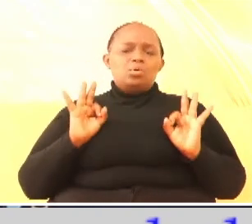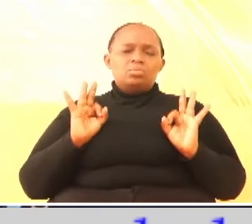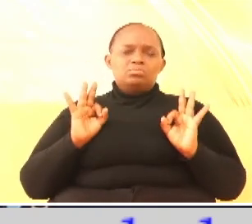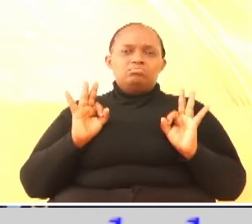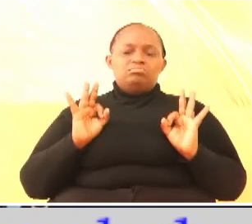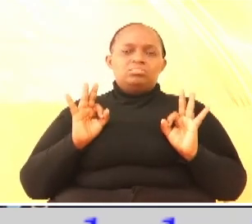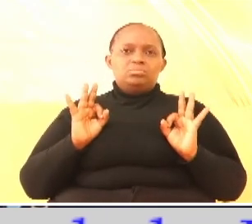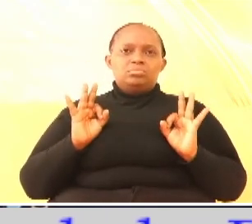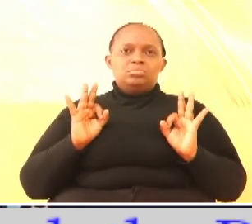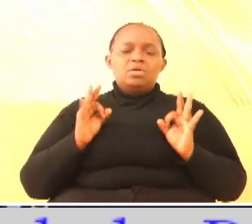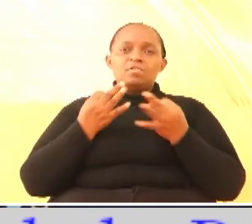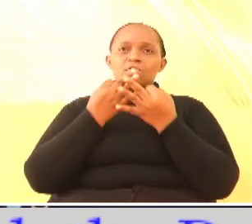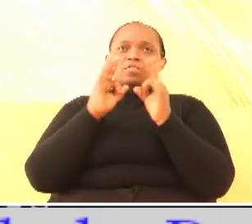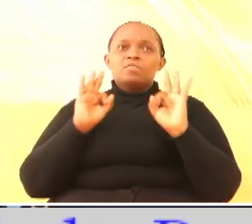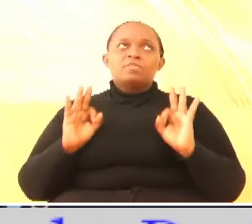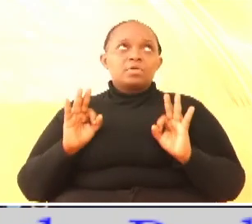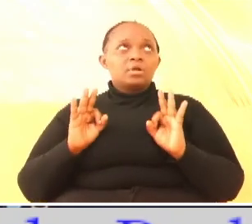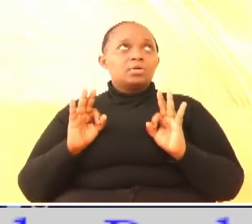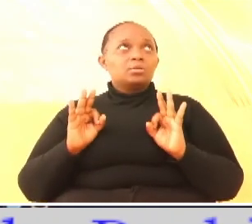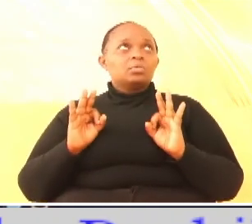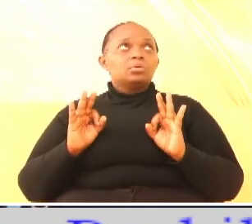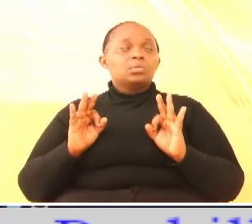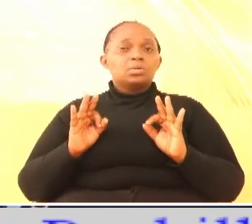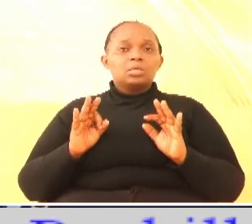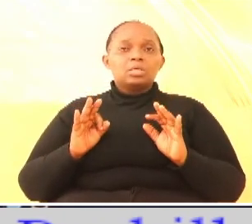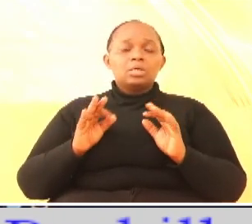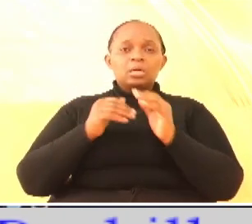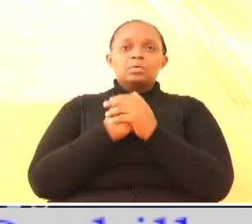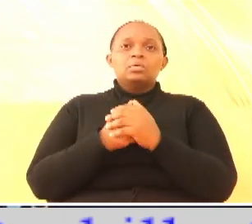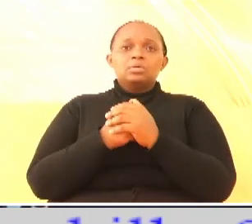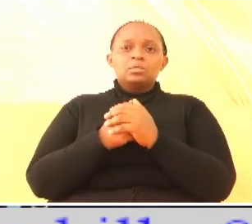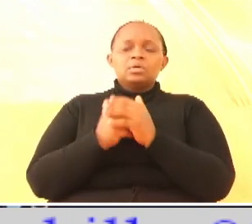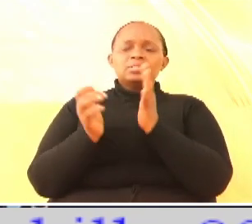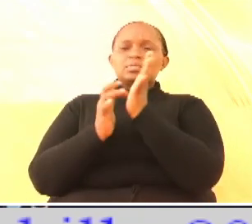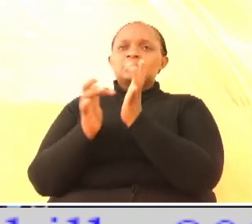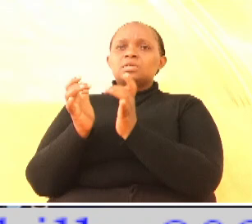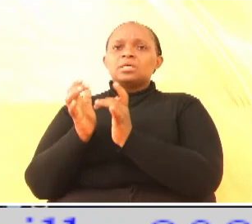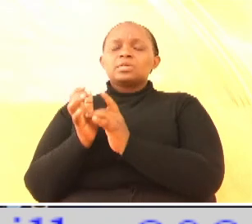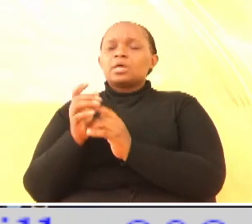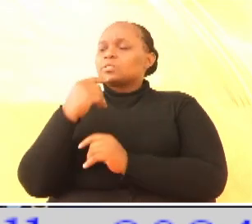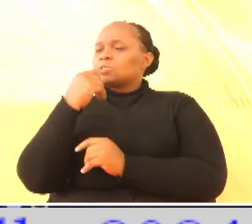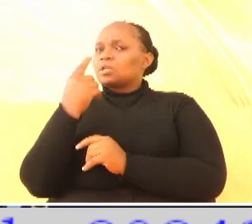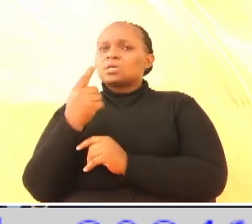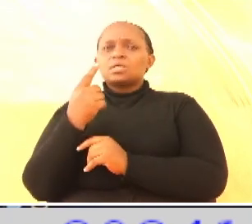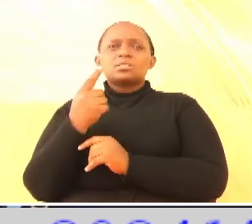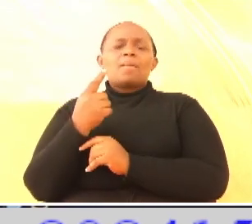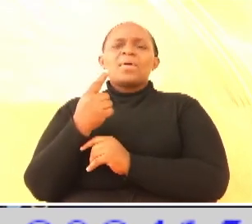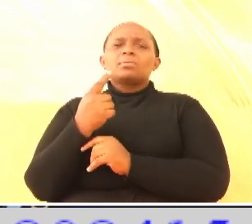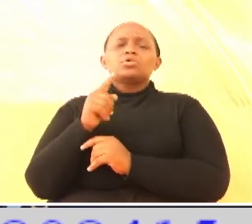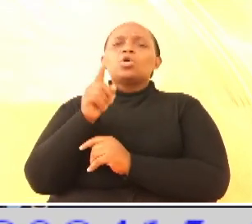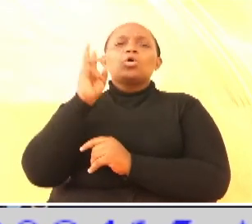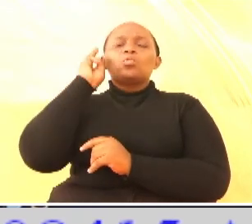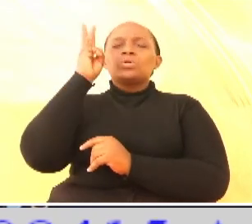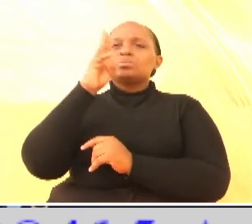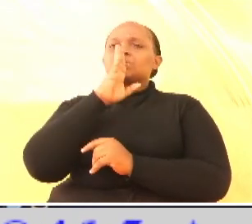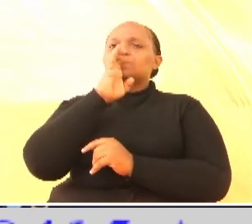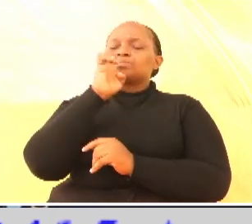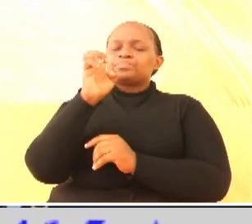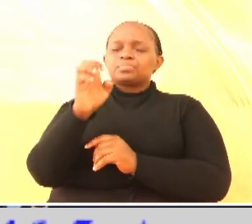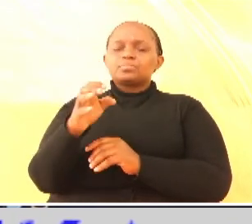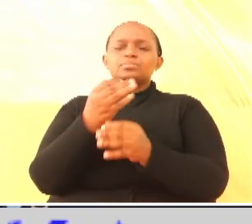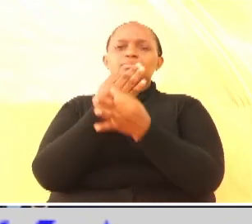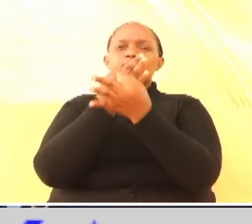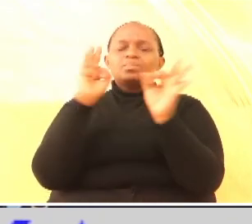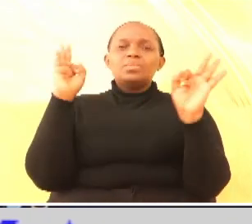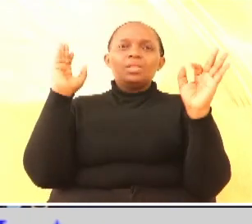uhuru. Na kama mwana wa Mungu atakuweka huru, utakuwa huru kamili. Amen.